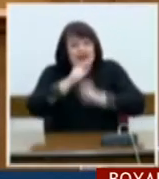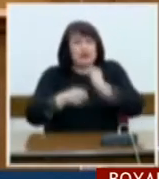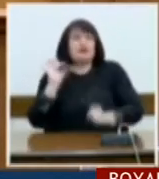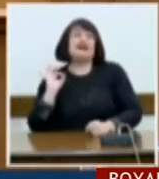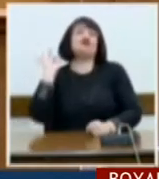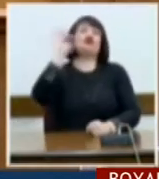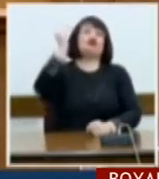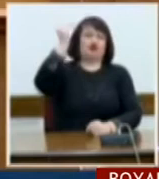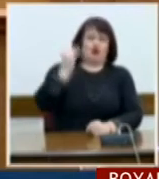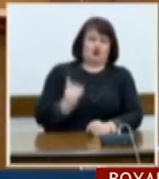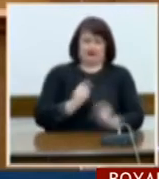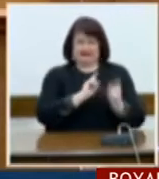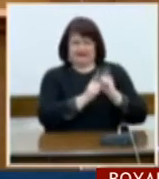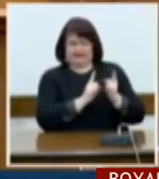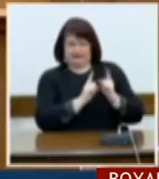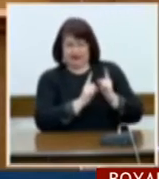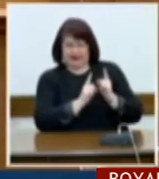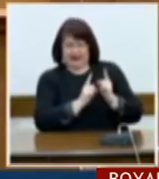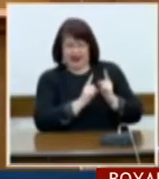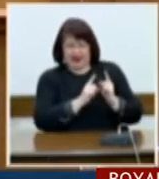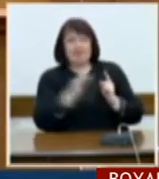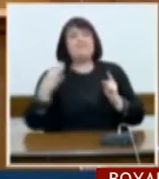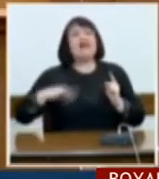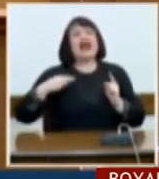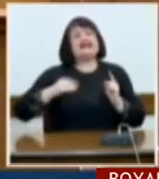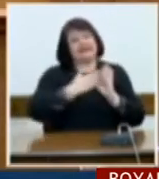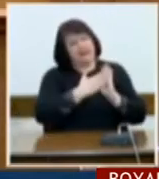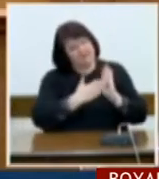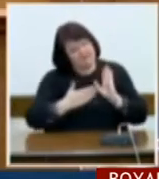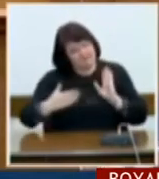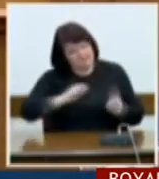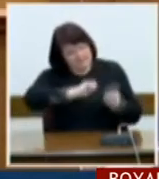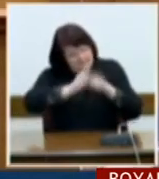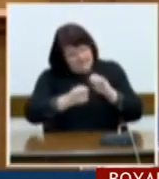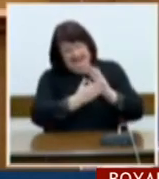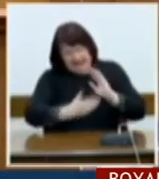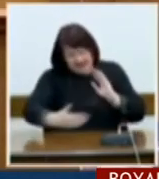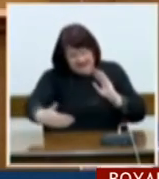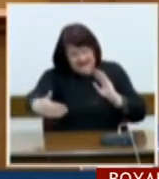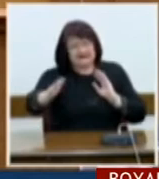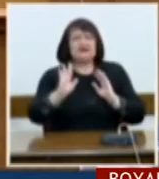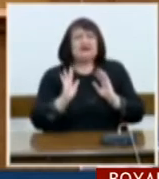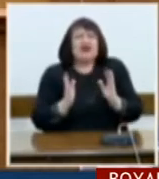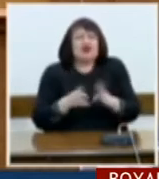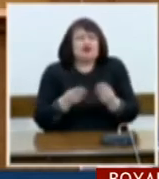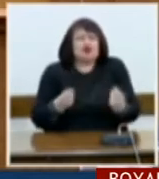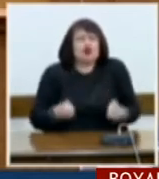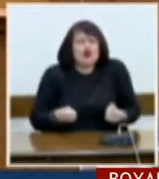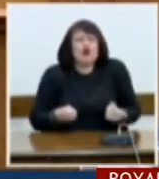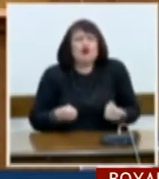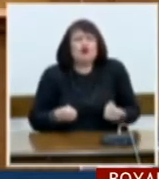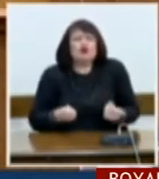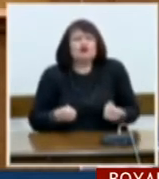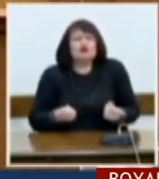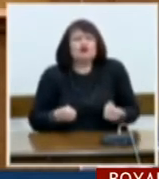συμφωνήσει για την πράσινη μετάβαση, αλλά μια διαδικασία μετάβασης η οποία γίνεται με έναν τρόπο ο οποίος είναι εξαιρετικά άτολμος